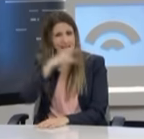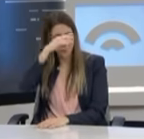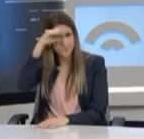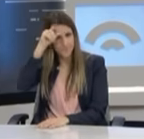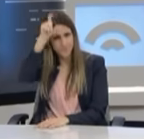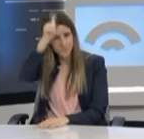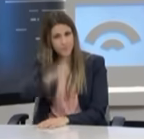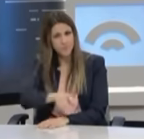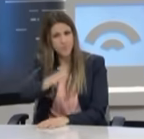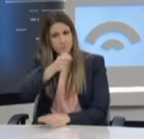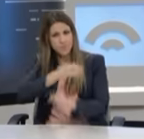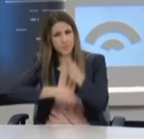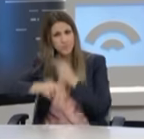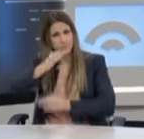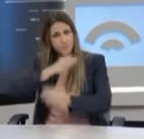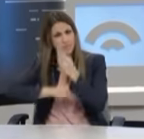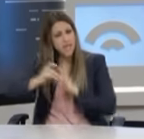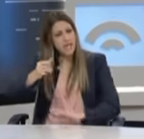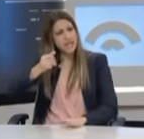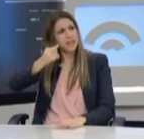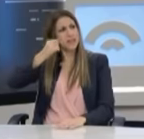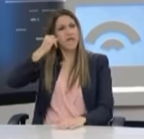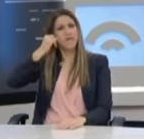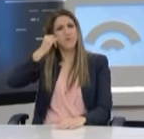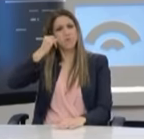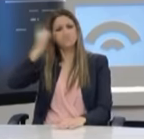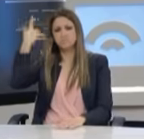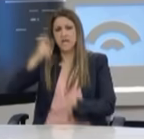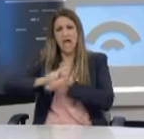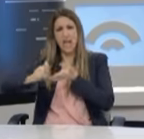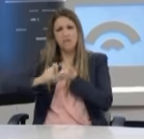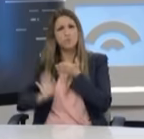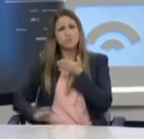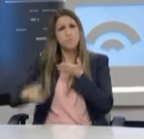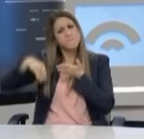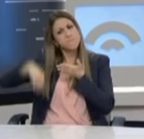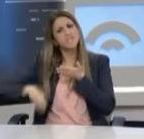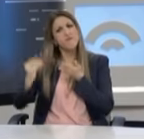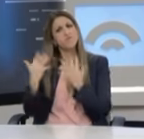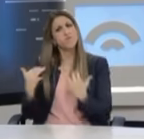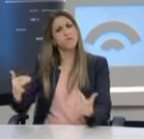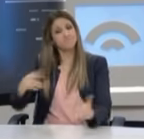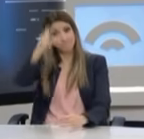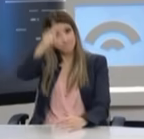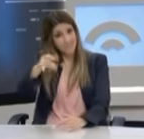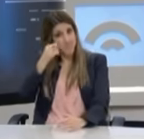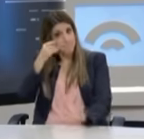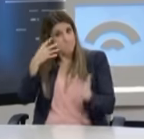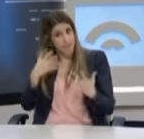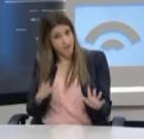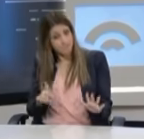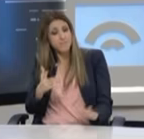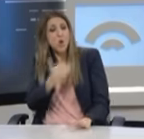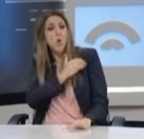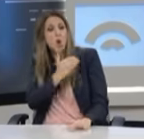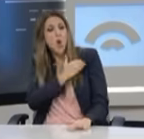πάρει ένα τηλέφωνο. Ήμουνα μάλιστα εδώ πέρα στο γραφείο στη Βουλή και με ρωτήσατε